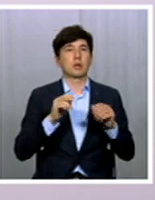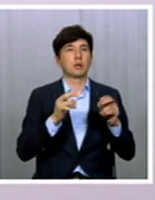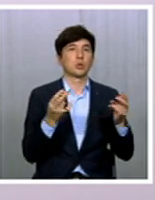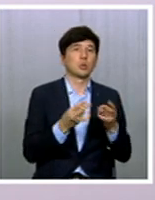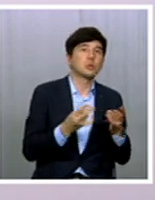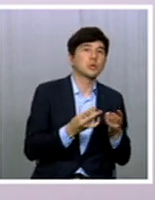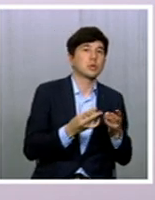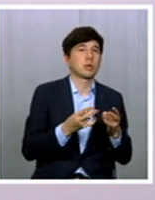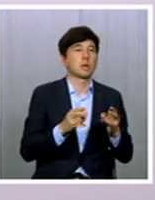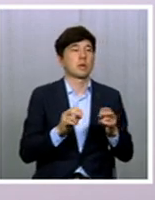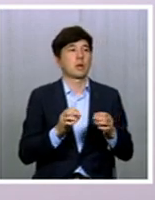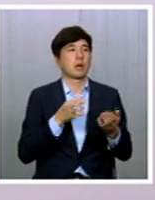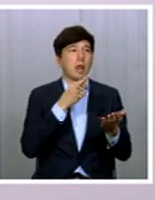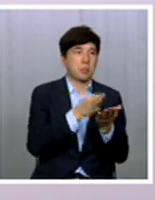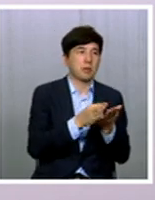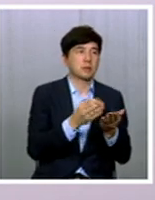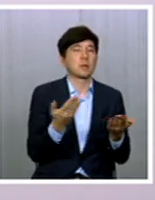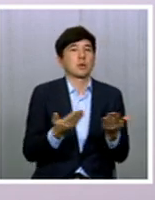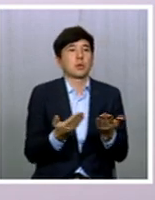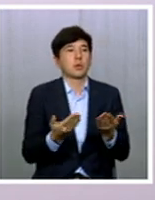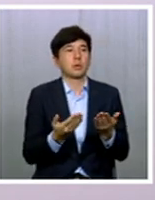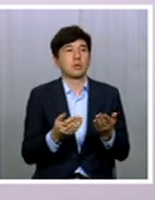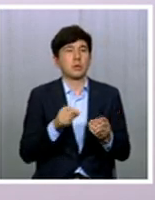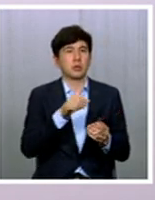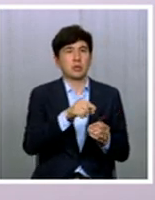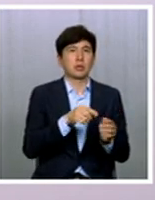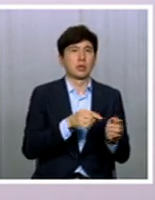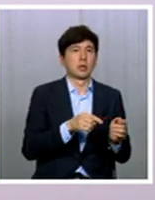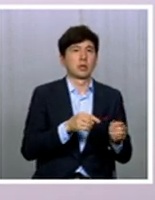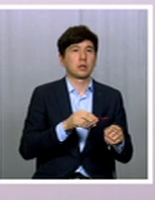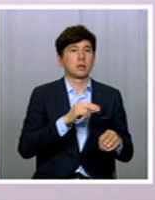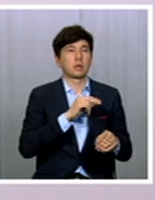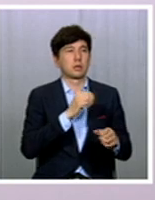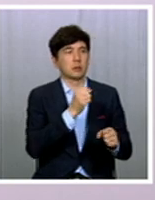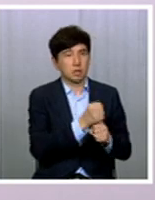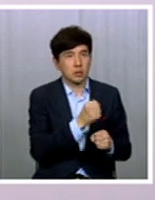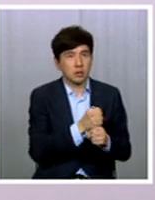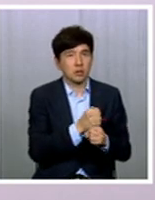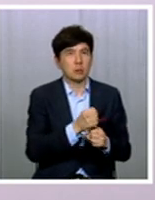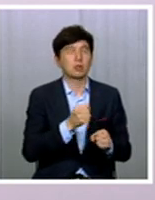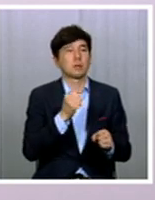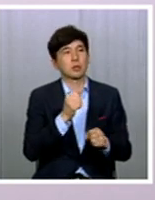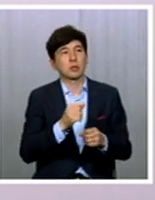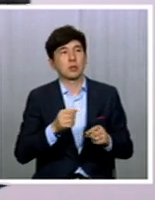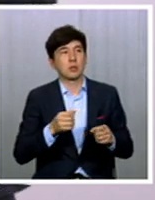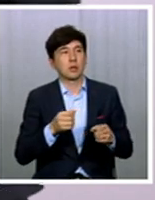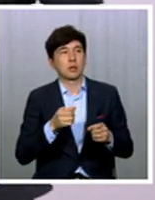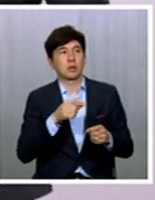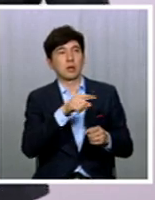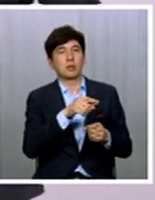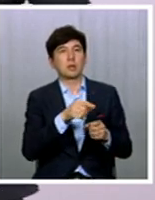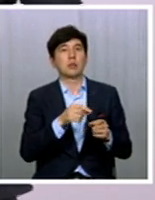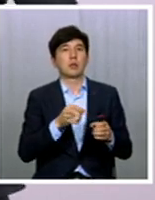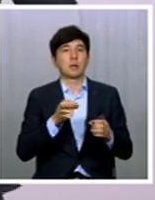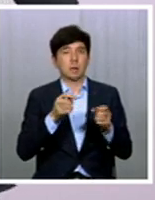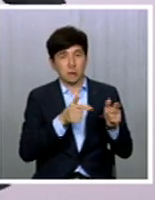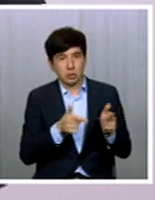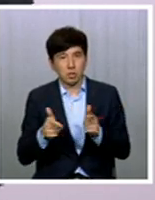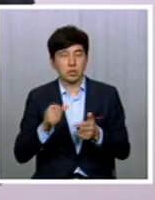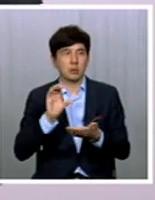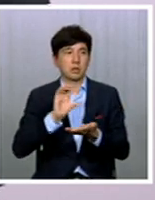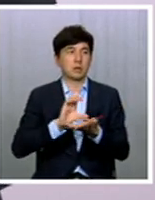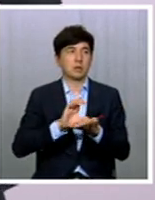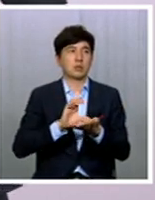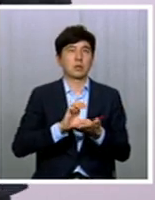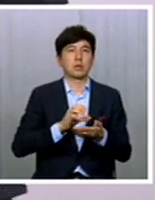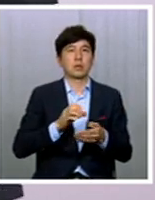ол сауда ұйымдары тауар өндірмейді. Яғни дайын өнімдерді саудалаумен айналысады. Мекемелер сауда орындарына дайын өнімдерді